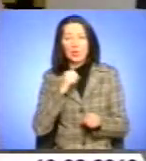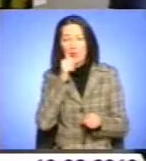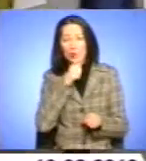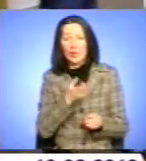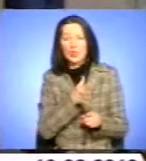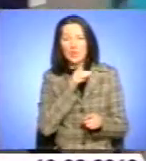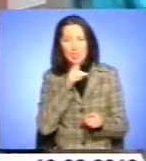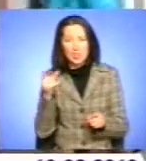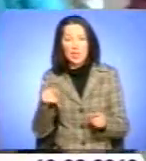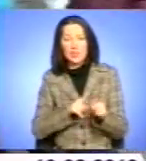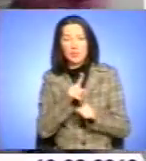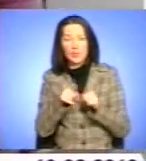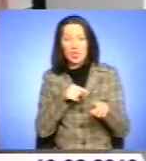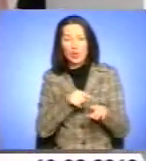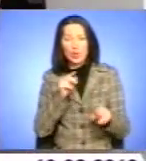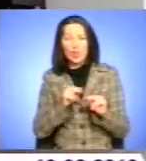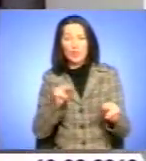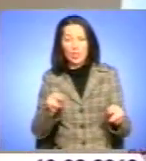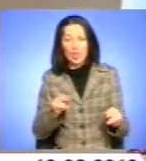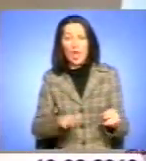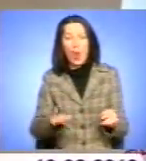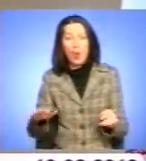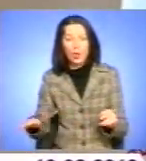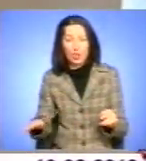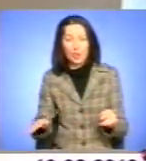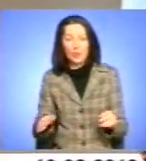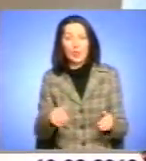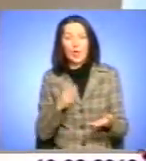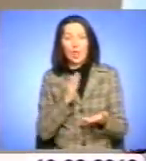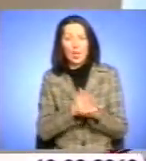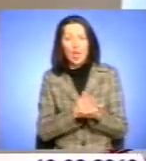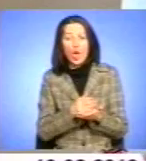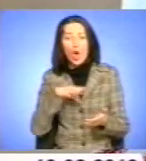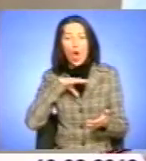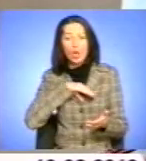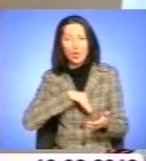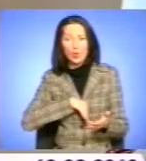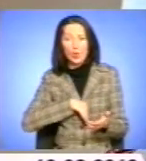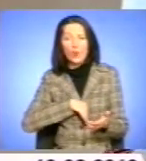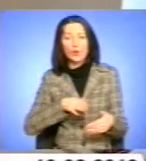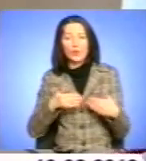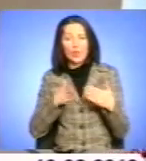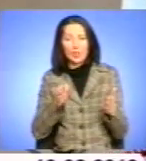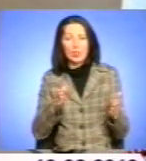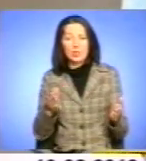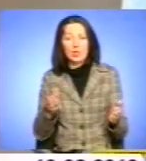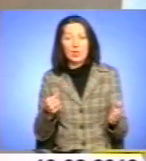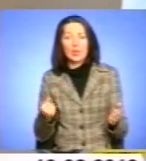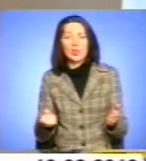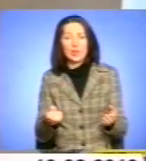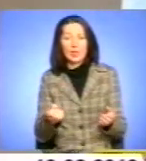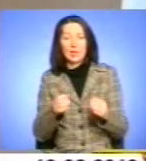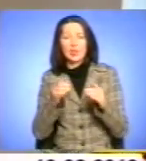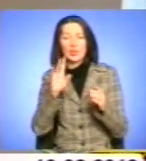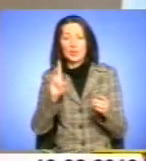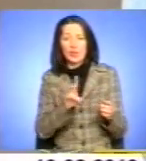в його стінах, відчули і вчителі, і учні. Тут стало духовно, відкрилася світлиця, ми можемо общатися